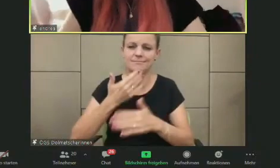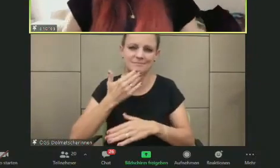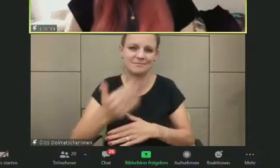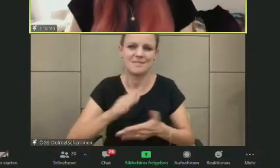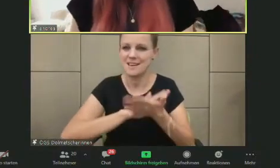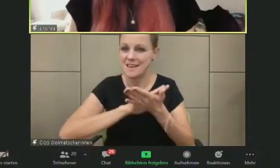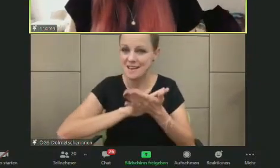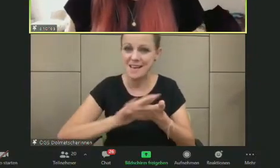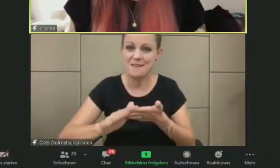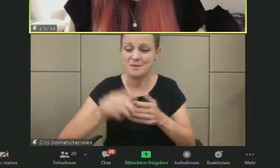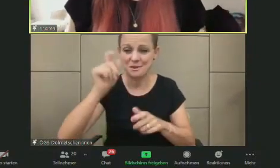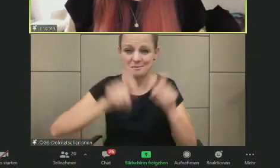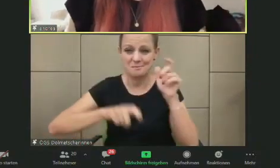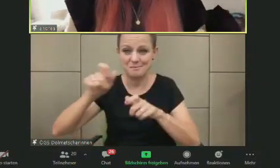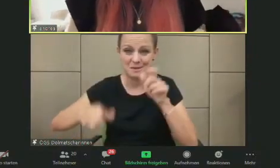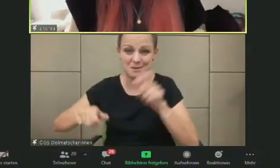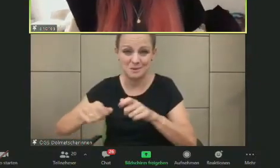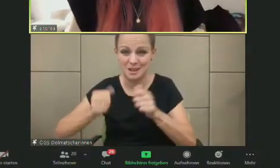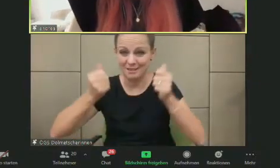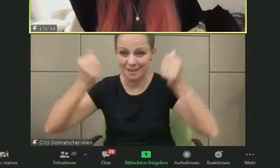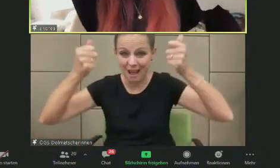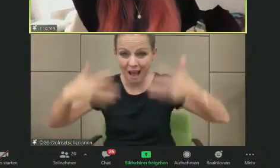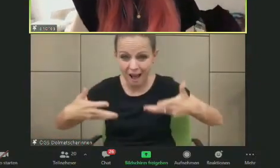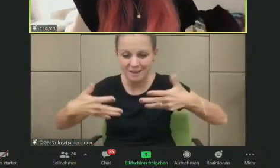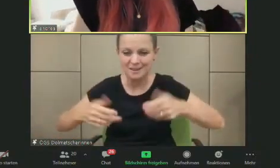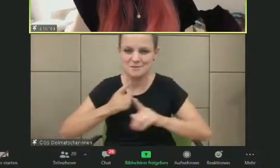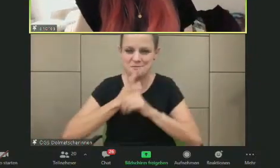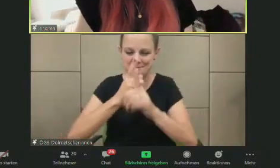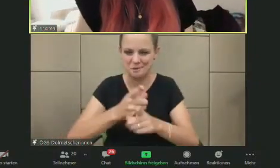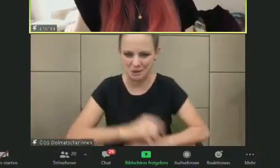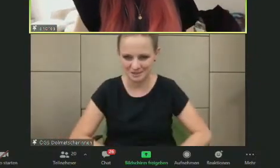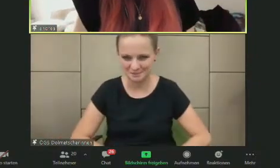mal all diesen Personen folgen. Und genau.